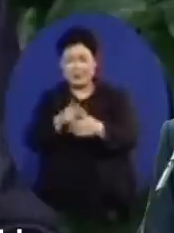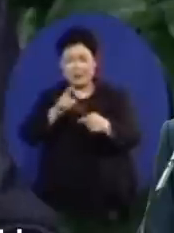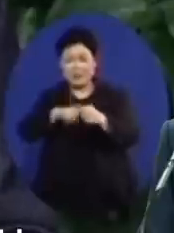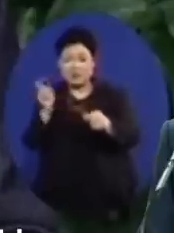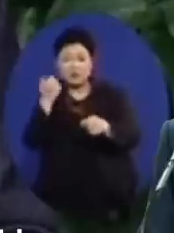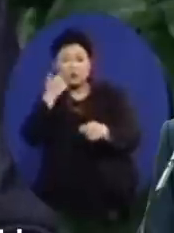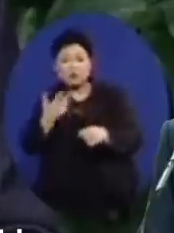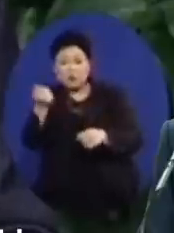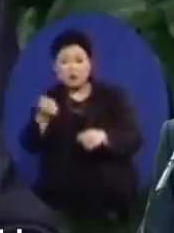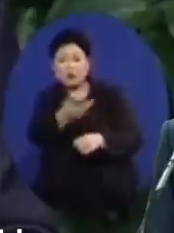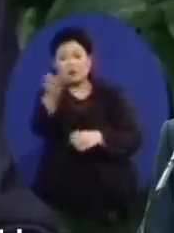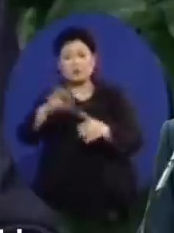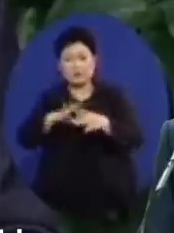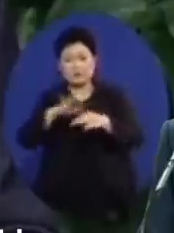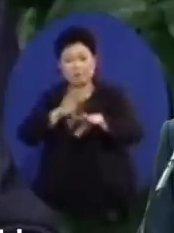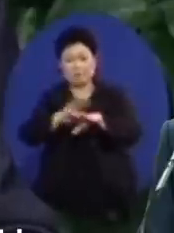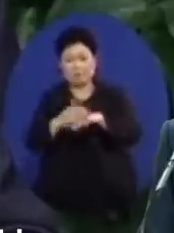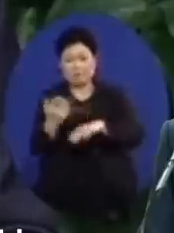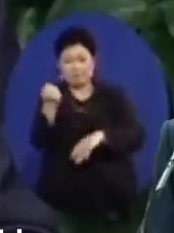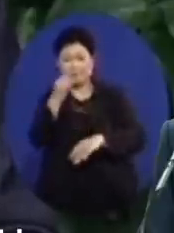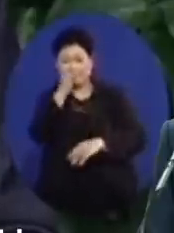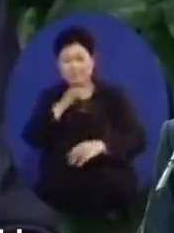있어요.